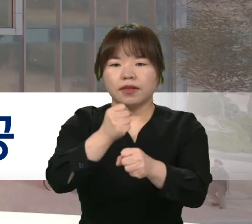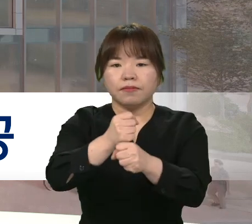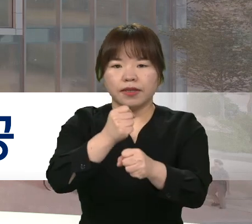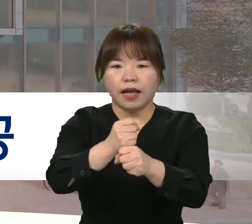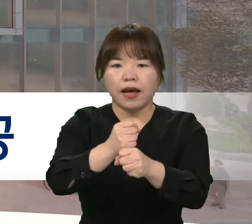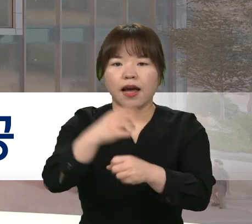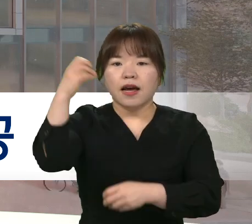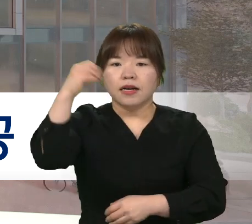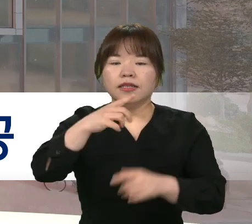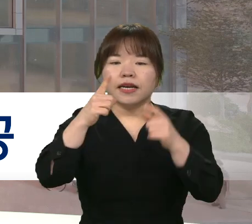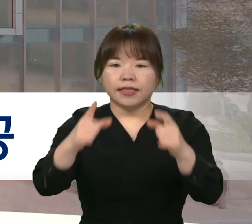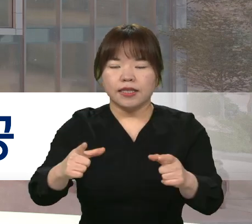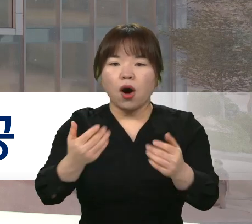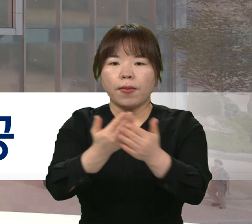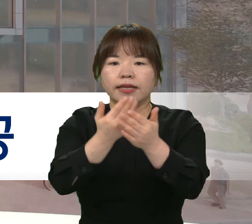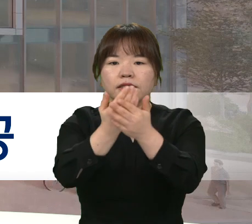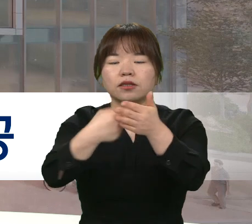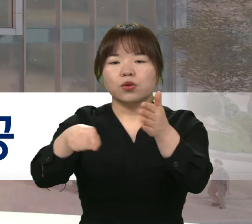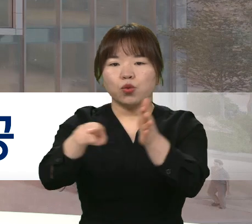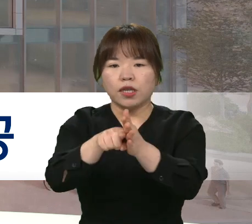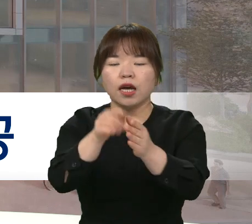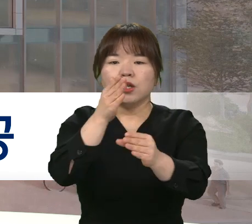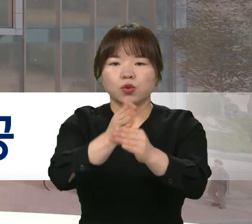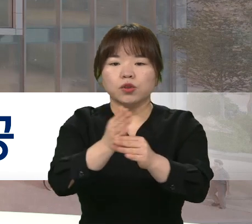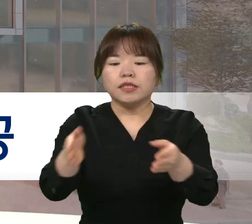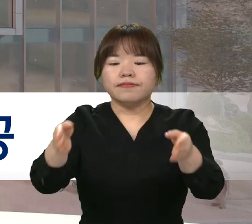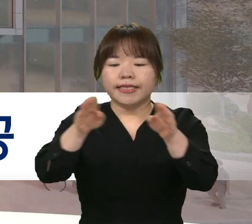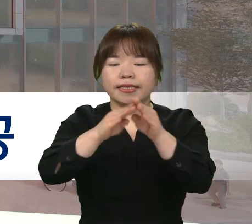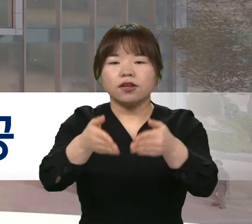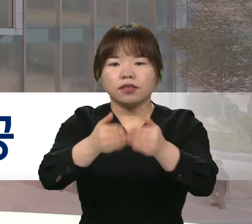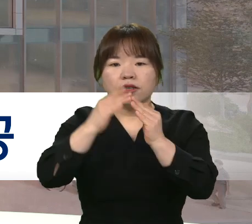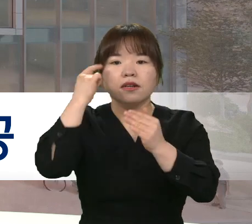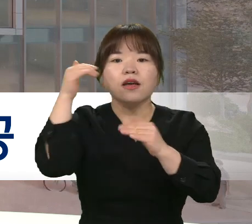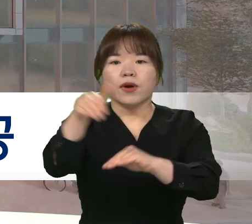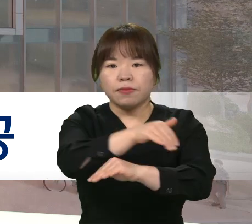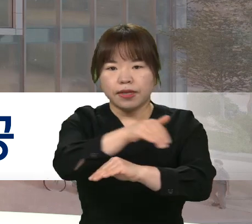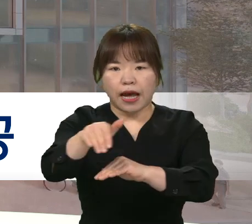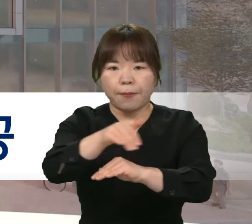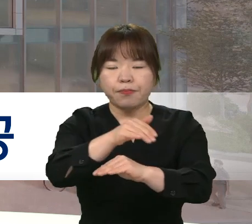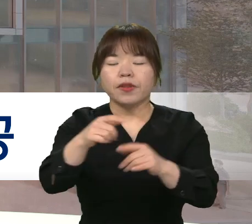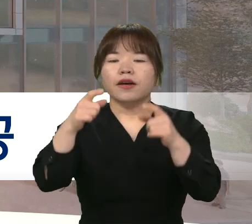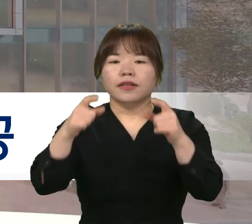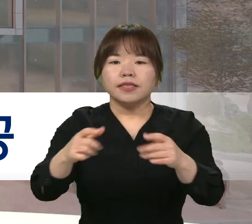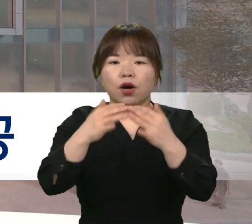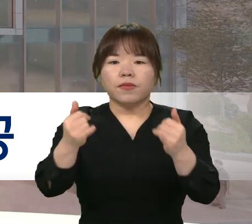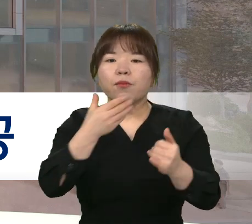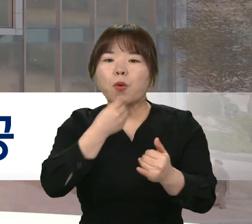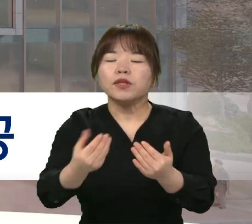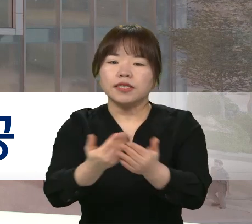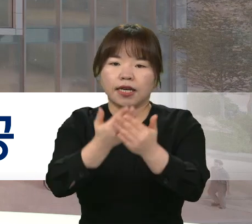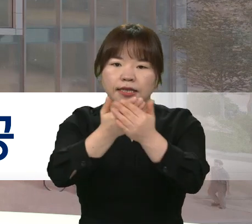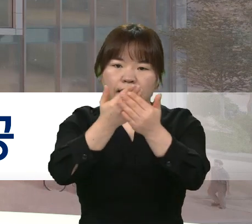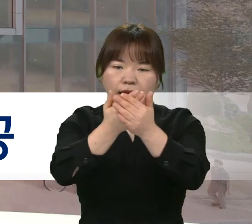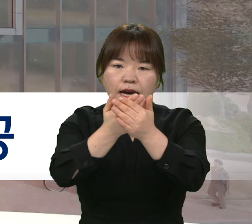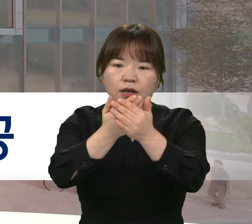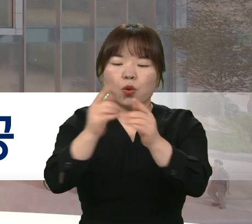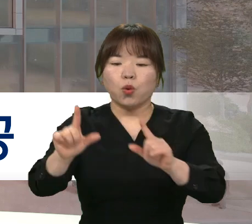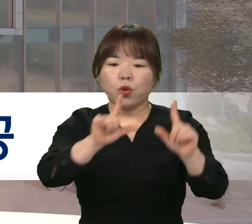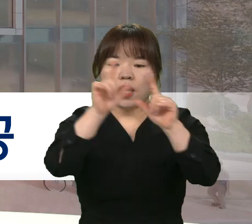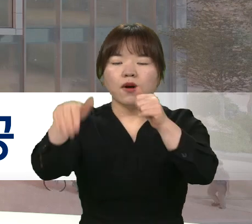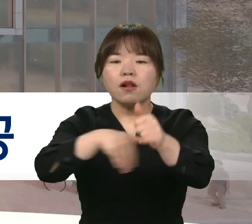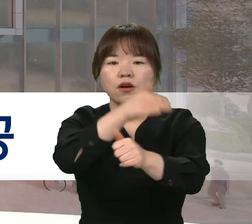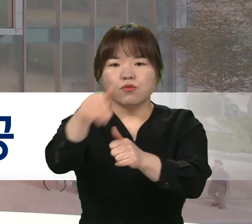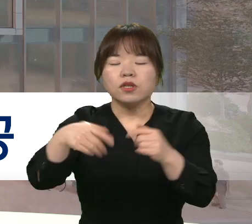구축합니다 현재 지역의 부흥을 이끌 핵심 앵커시설을 들어서 예정인데요 거 주민복지 향상은 물론 획기적인